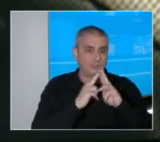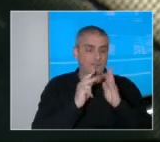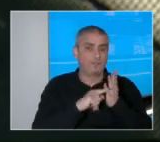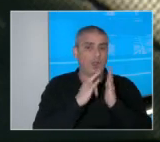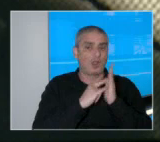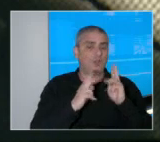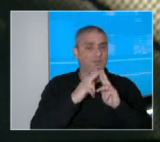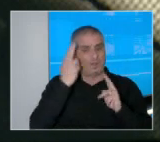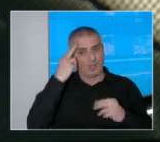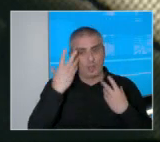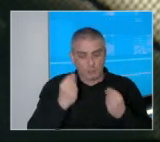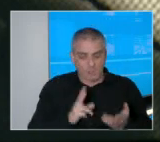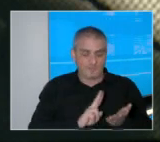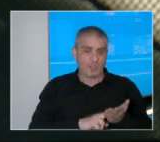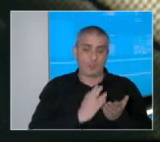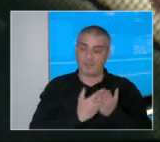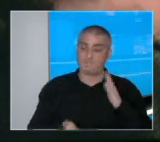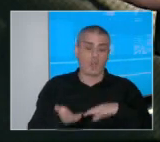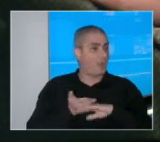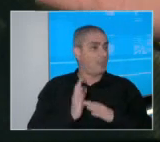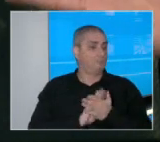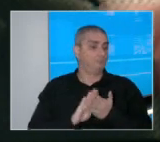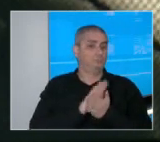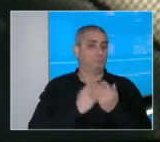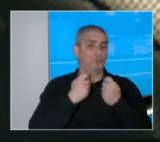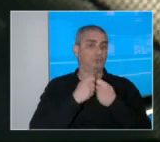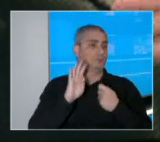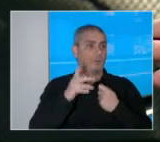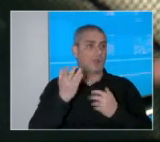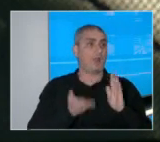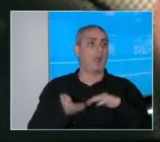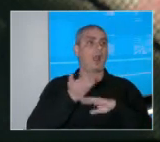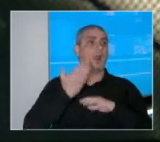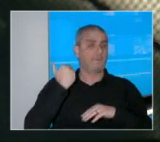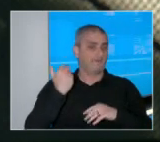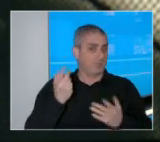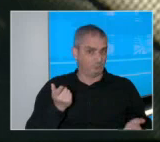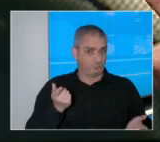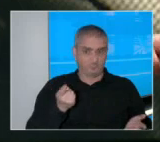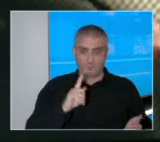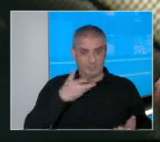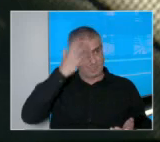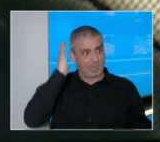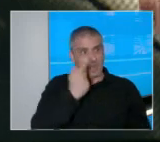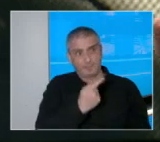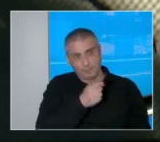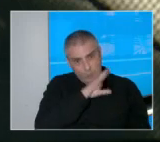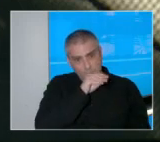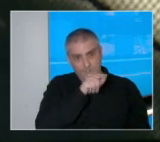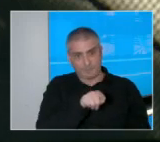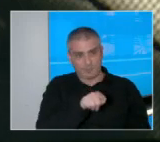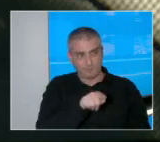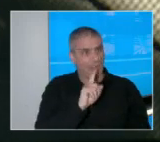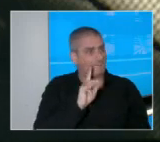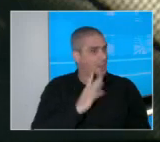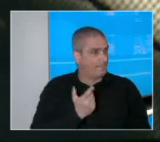צרפתי הוא רעיון טוב ונכון. הוא עלה בעבר, בלי שום קשר לנתניהו, הוא עלה בעבר. הוא עלה בעבר, אגב, על ידי יאיר לפיד. גם הוא דיבר על זה.